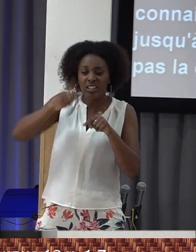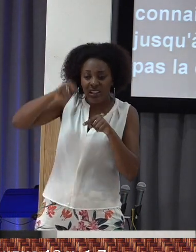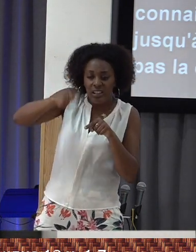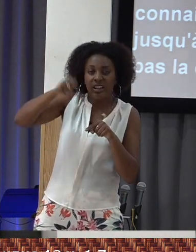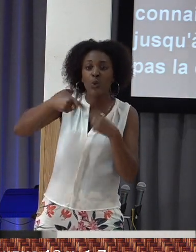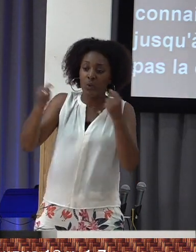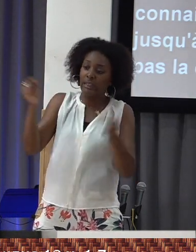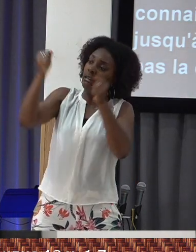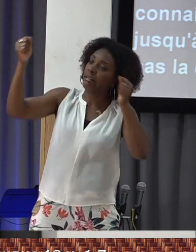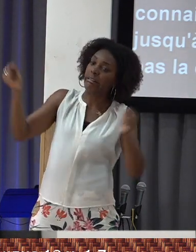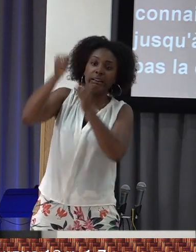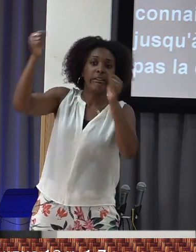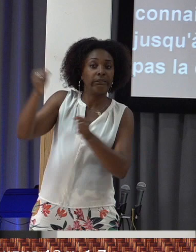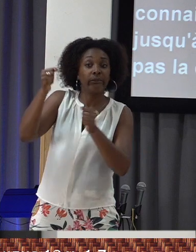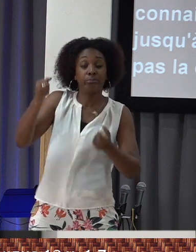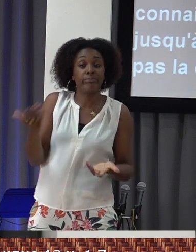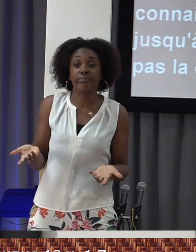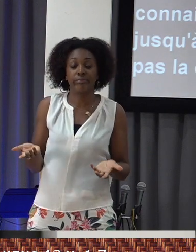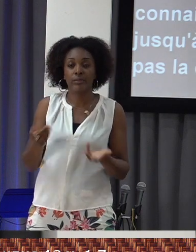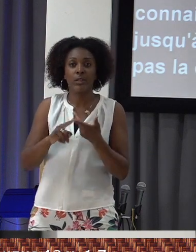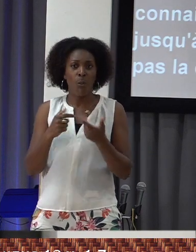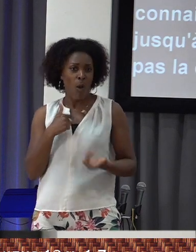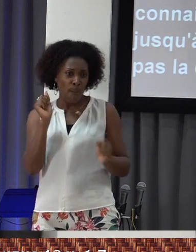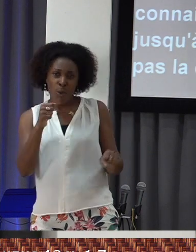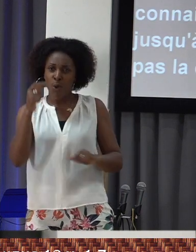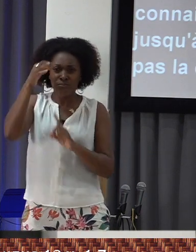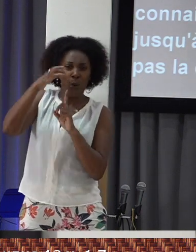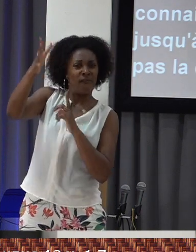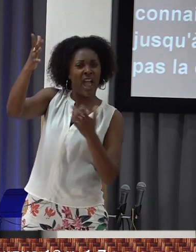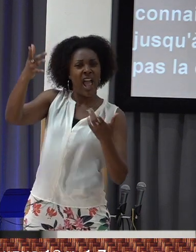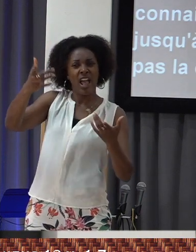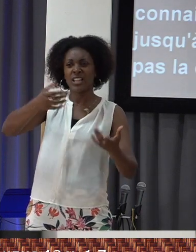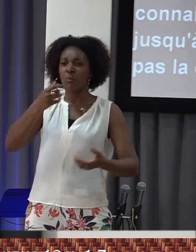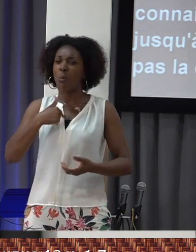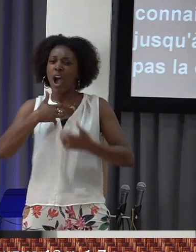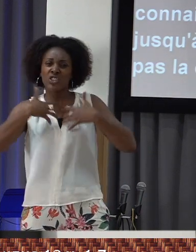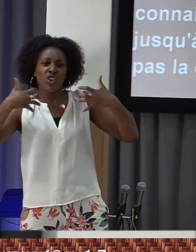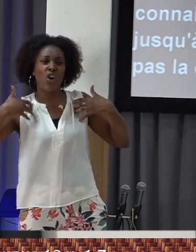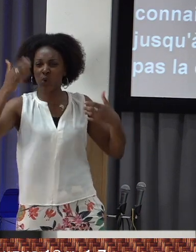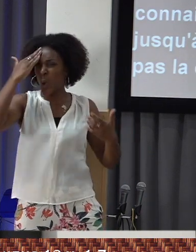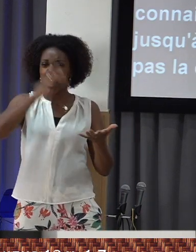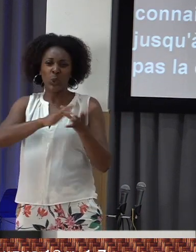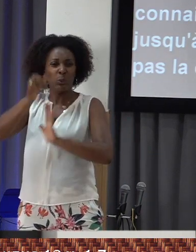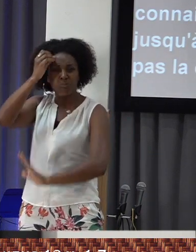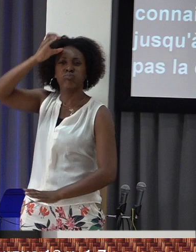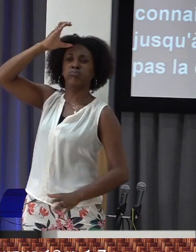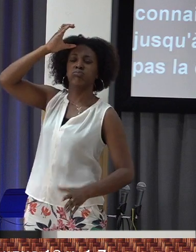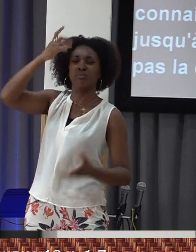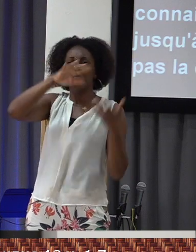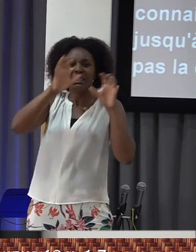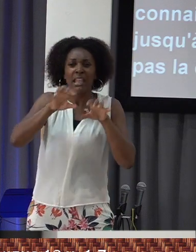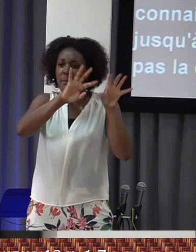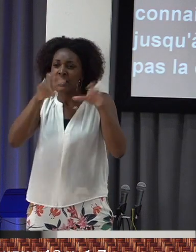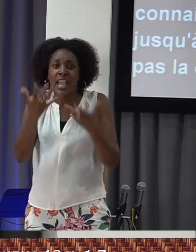qui retentit. Et quand j'aurai le don de prophétie, la science de tous les mystères et toute la connaissance,